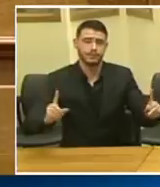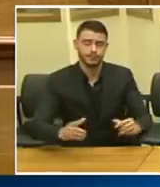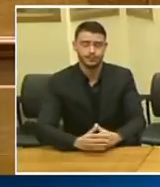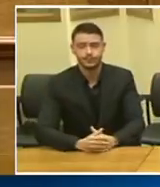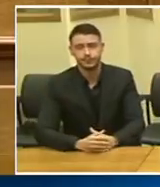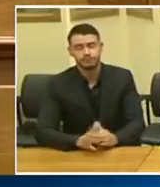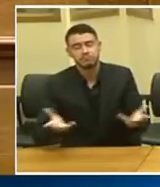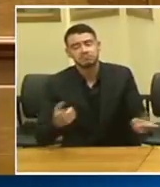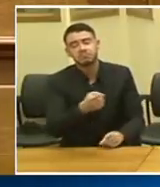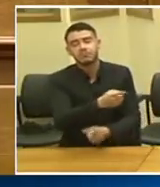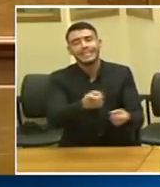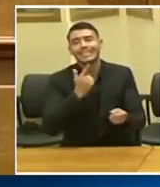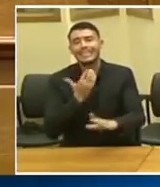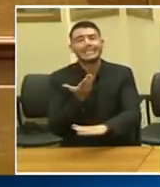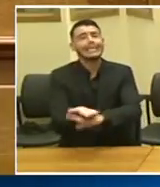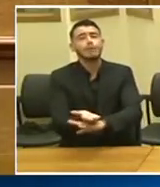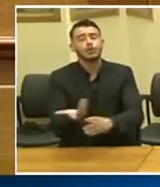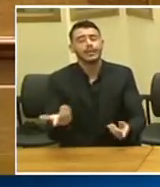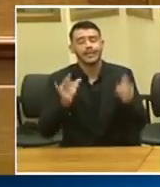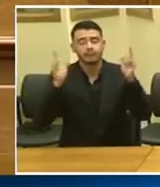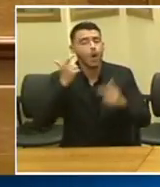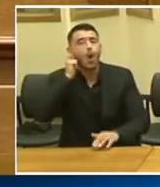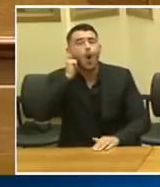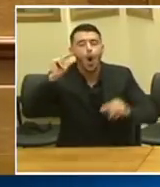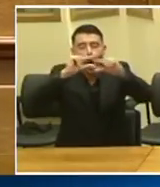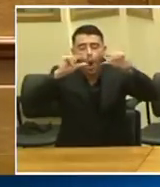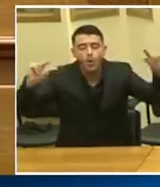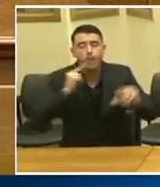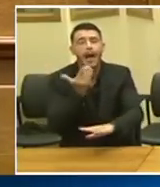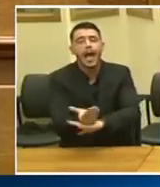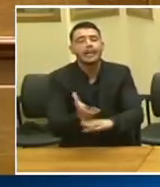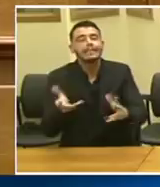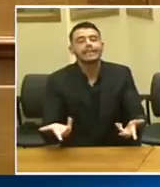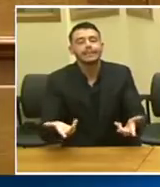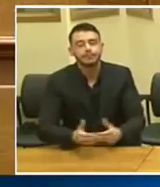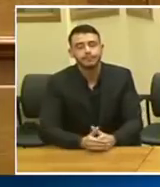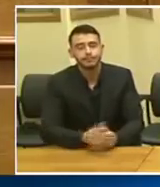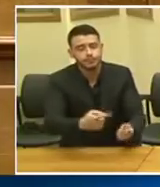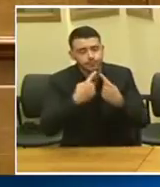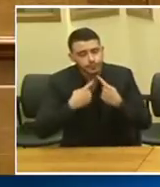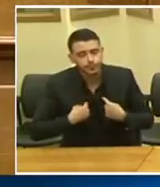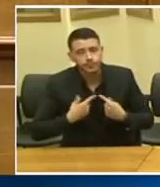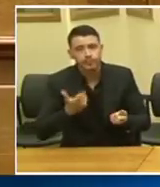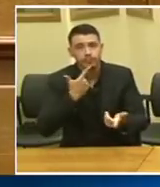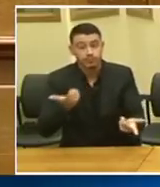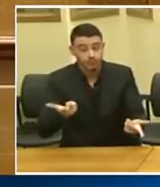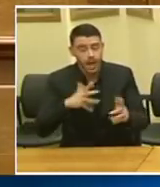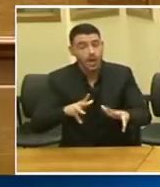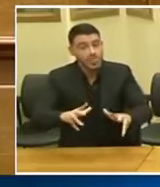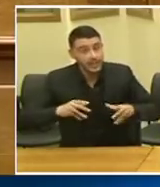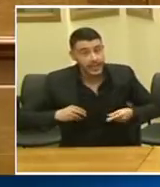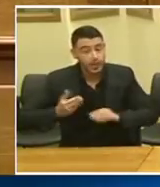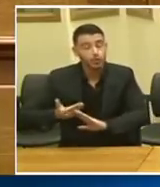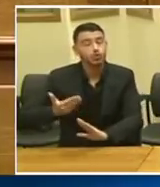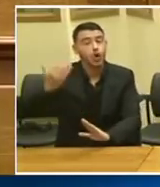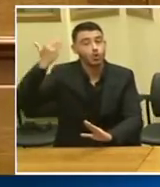Τι προτείνετε εσείς σήμερα, ποια ονομασία σας κάνει? Φτάσατε ή δεν φτάσατε να αποδεχτείτε και να προτείνετε